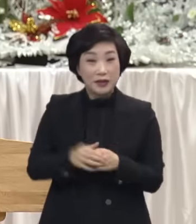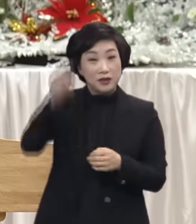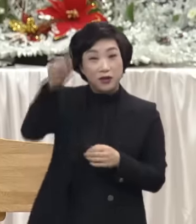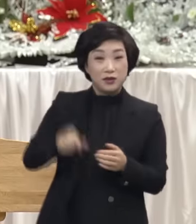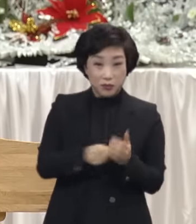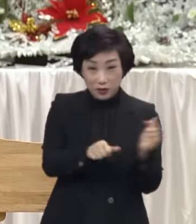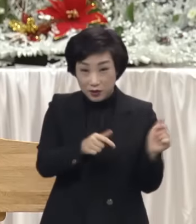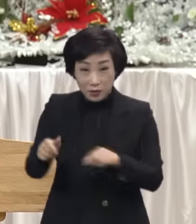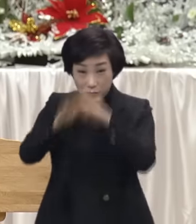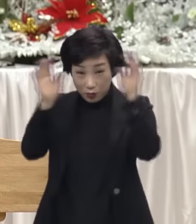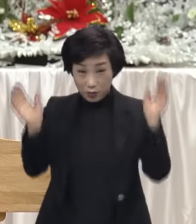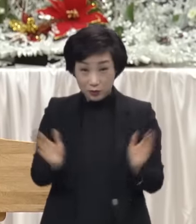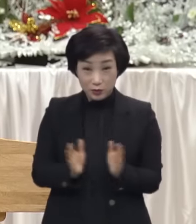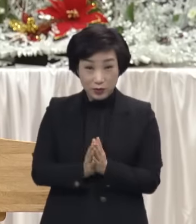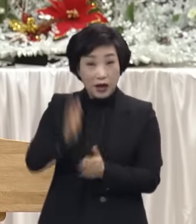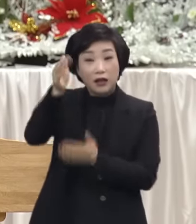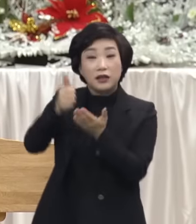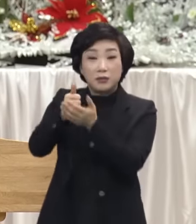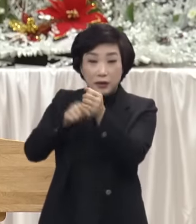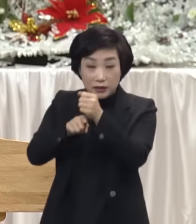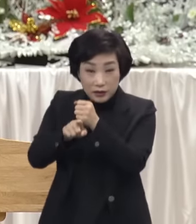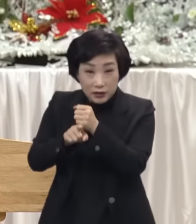만물이 하나님의 뜻에